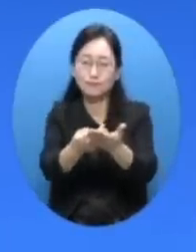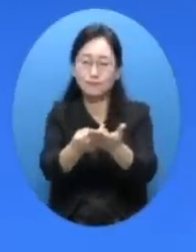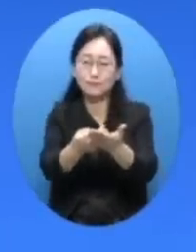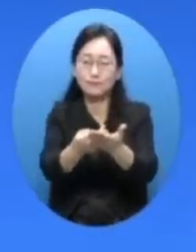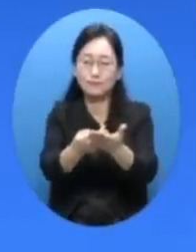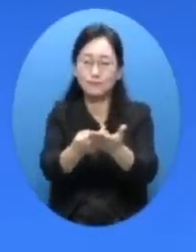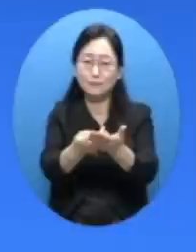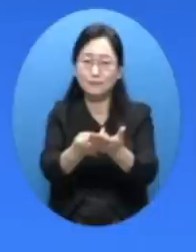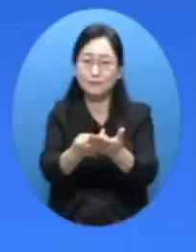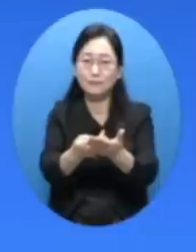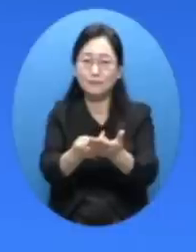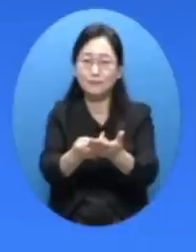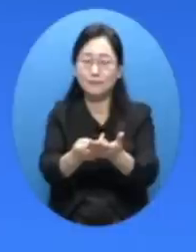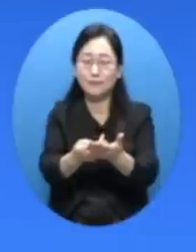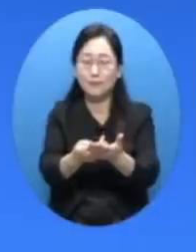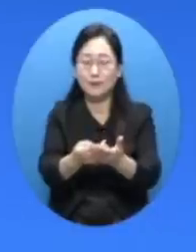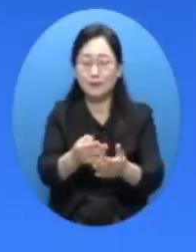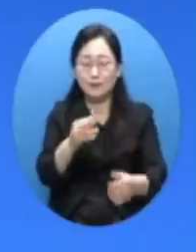그러니까